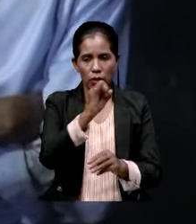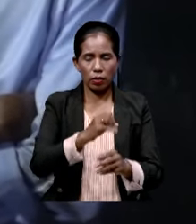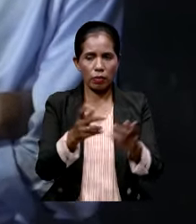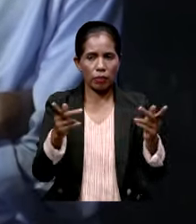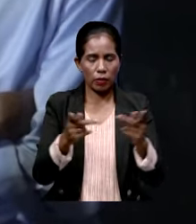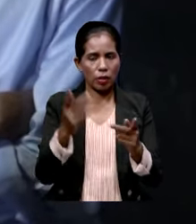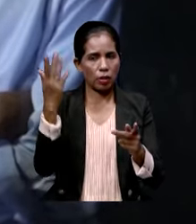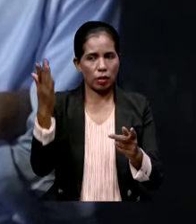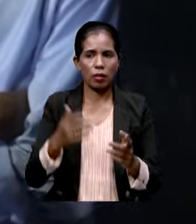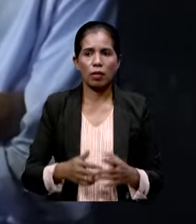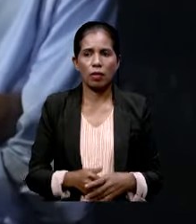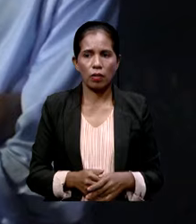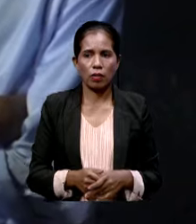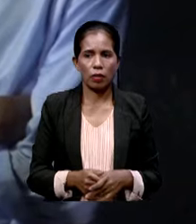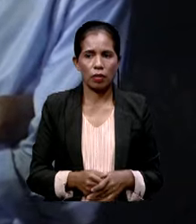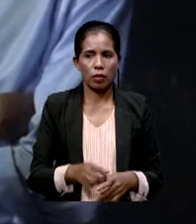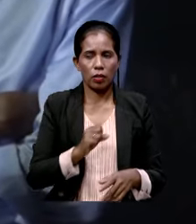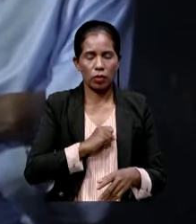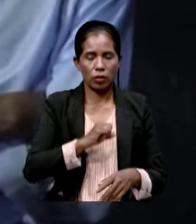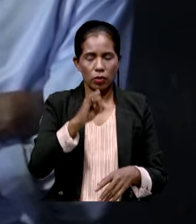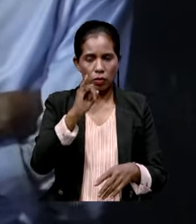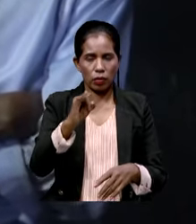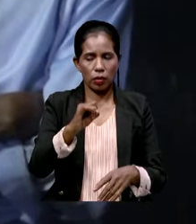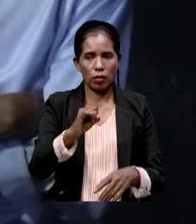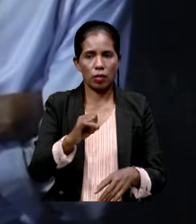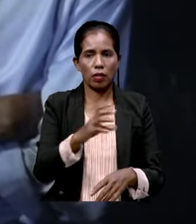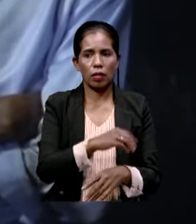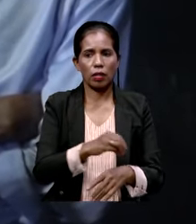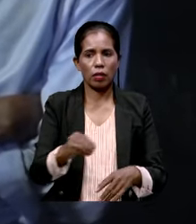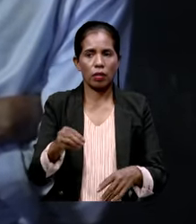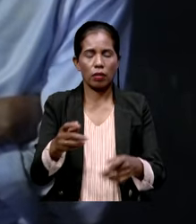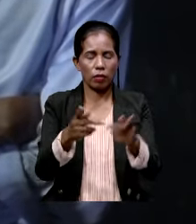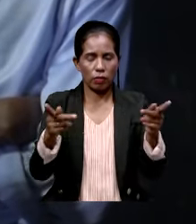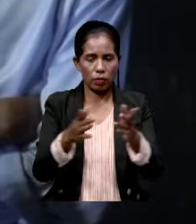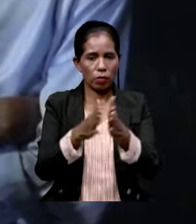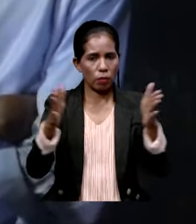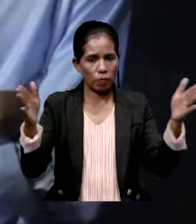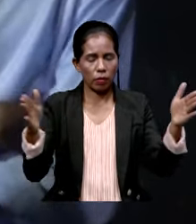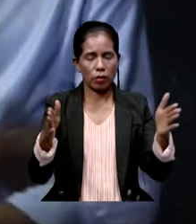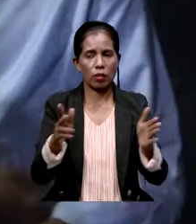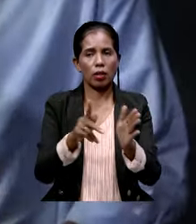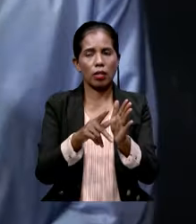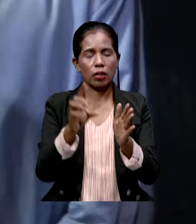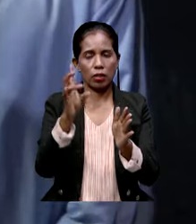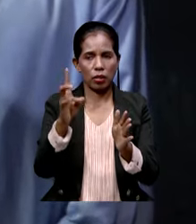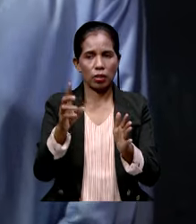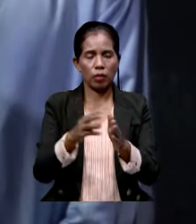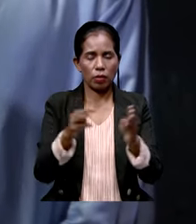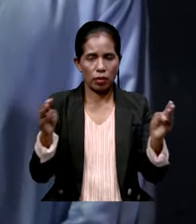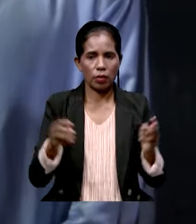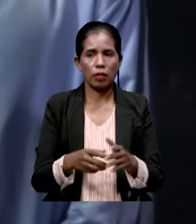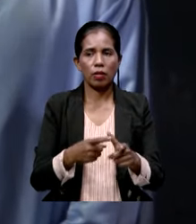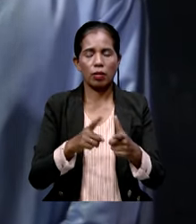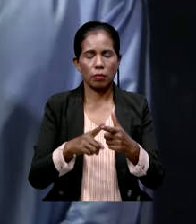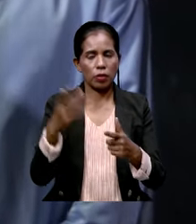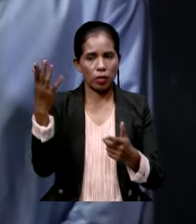iha suai na ba, iha Kovalima, iha provolta seti hektares. E depois iha tan